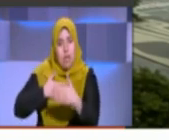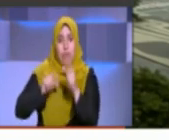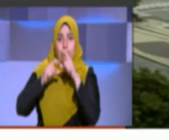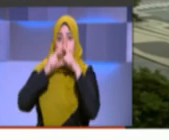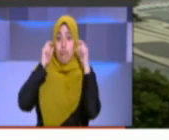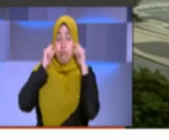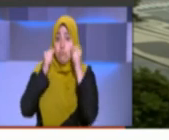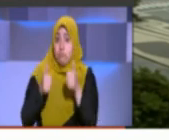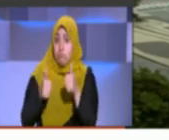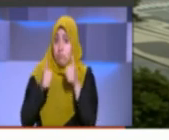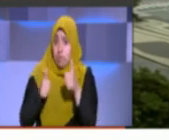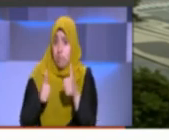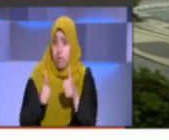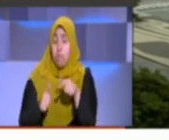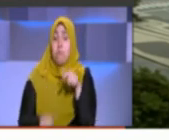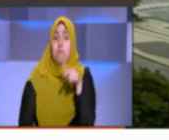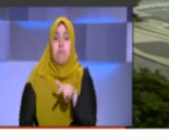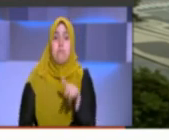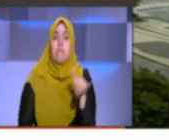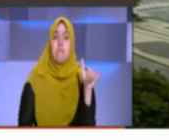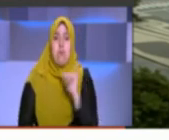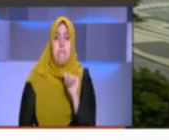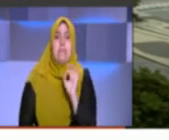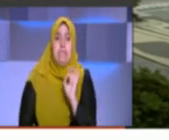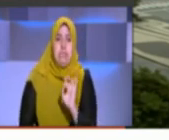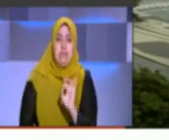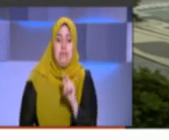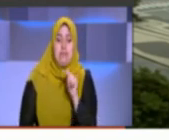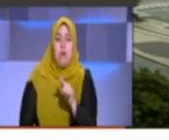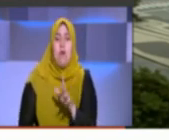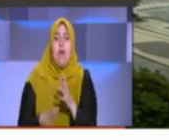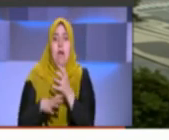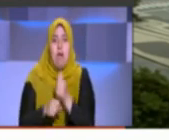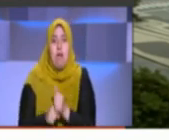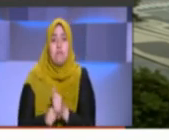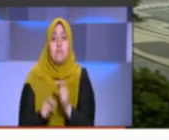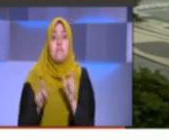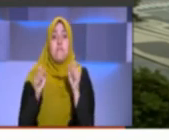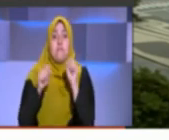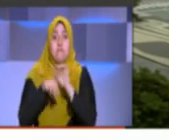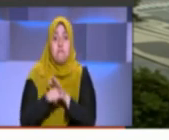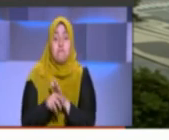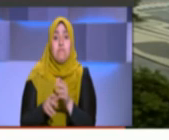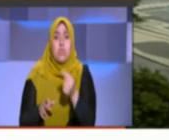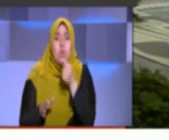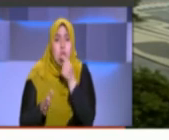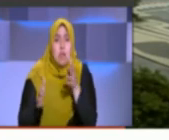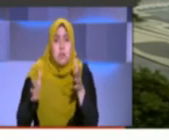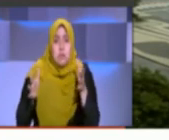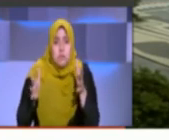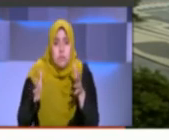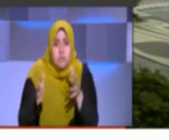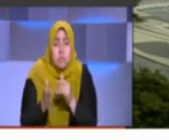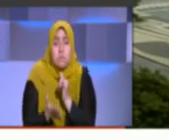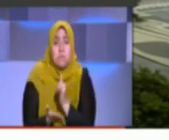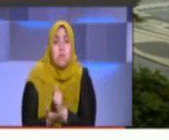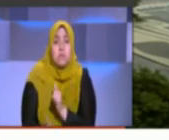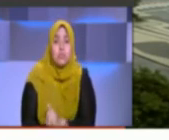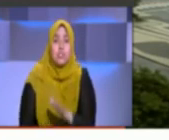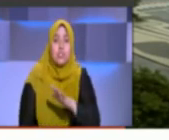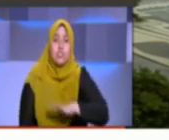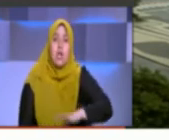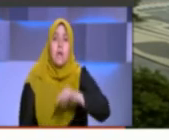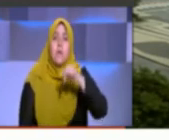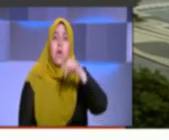اعتقد التقرير ده مهم جدا ان احنا نتابعه. احنا بنتكلم النهارده عن انه بعد 3 اسابيع من الاغلاق الاقتصادي في الولايات المتحده الامريكيه،